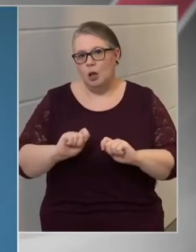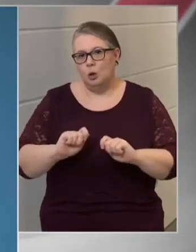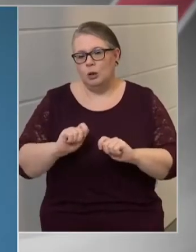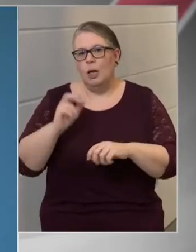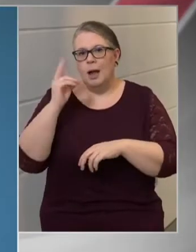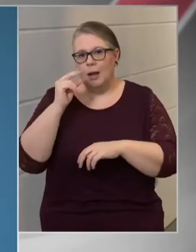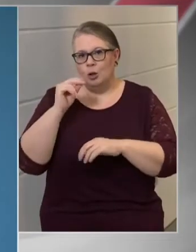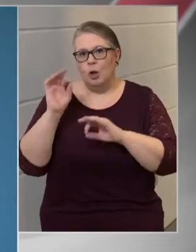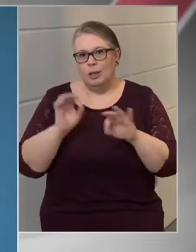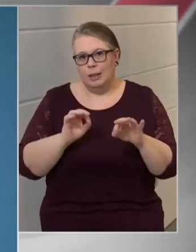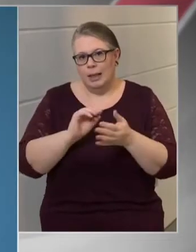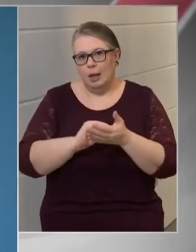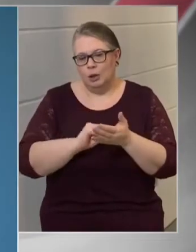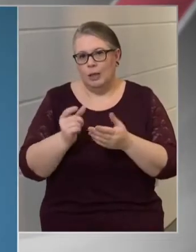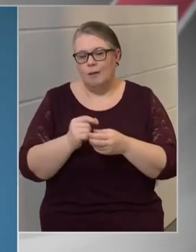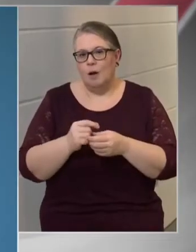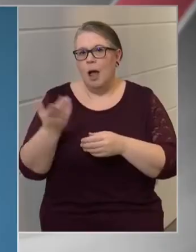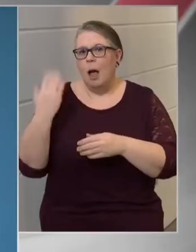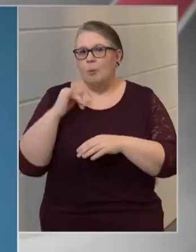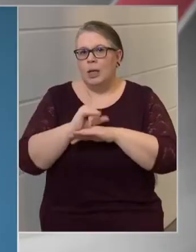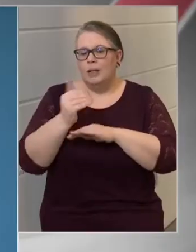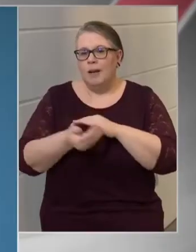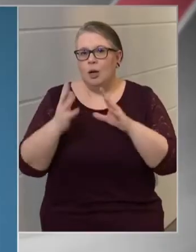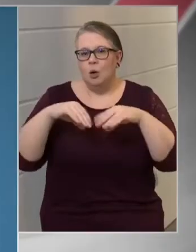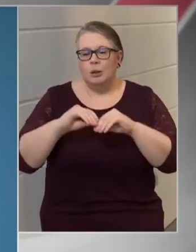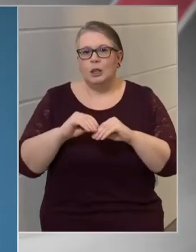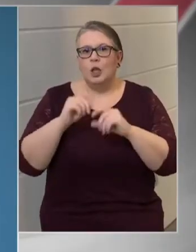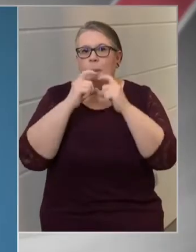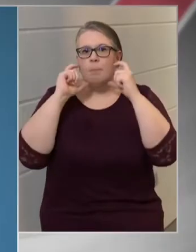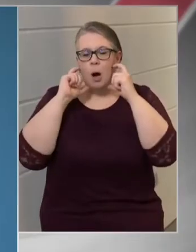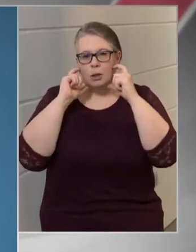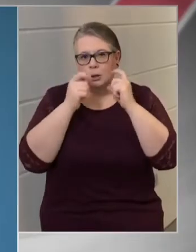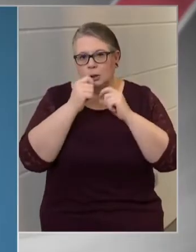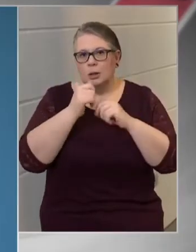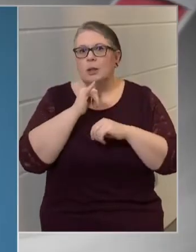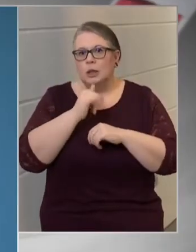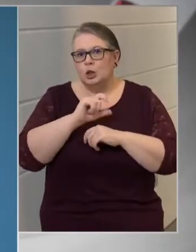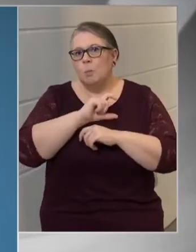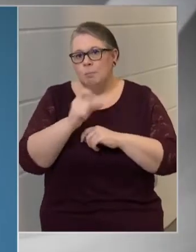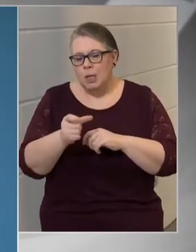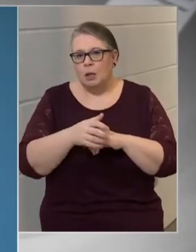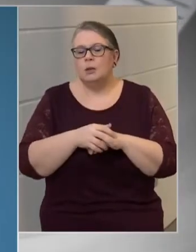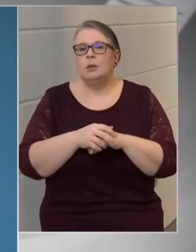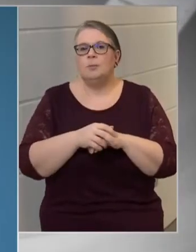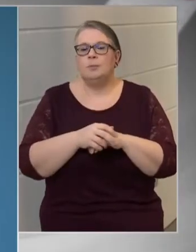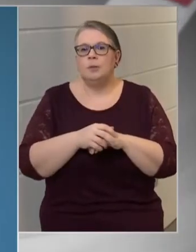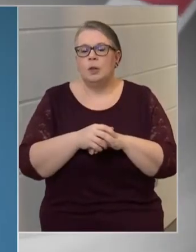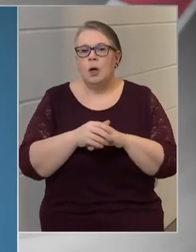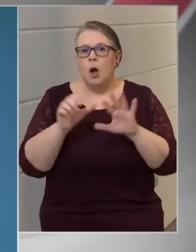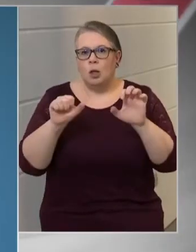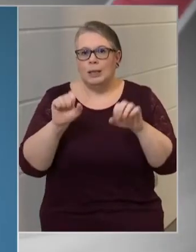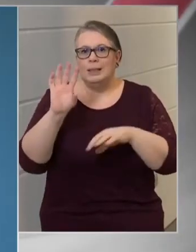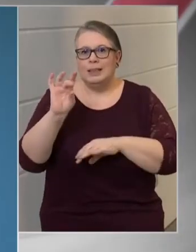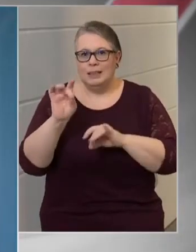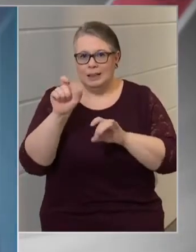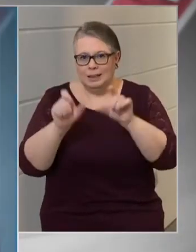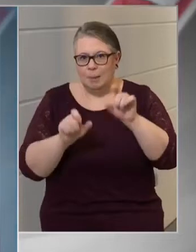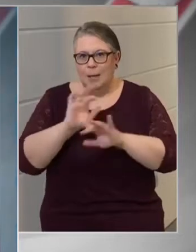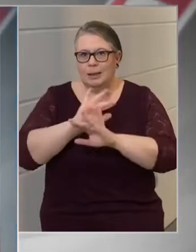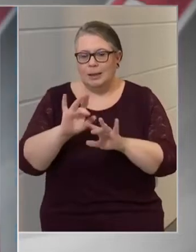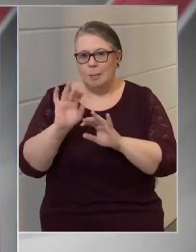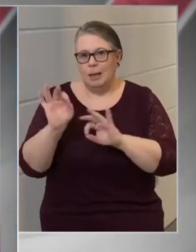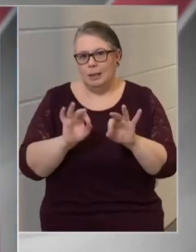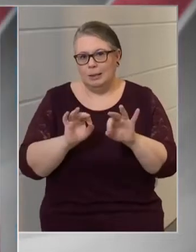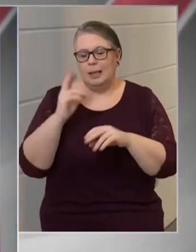intézkedések adataival. Az elmúlt hétvégén összesen a maszkviselési kötelezettség figyelmen kívül hagyása miatt 610 személlyel szemben